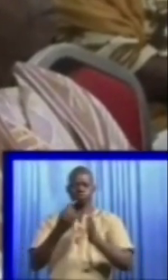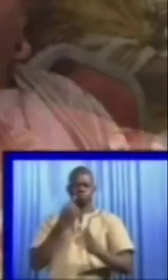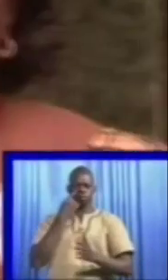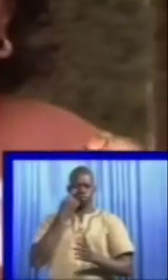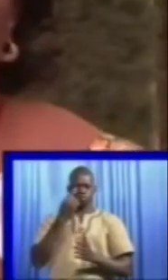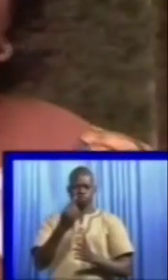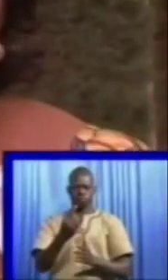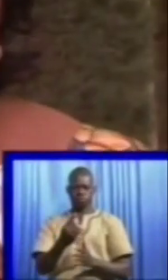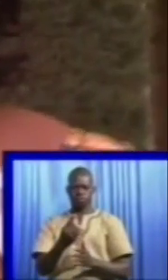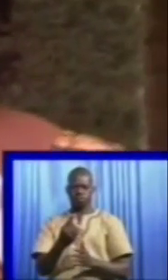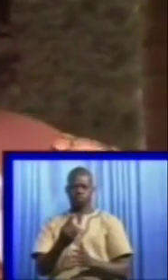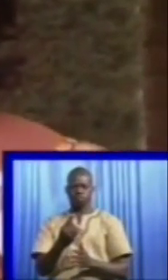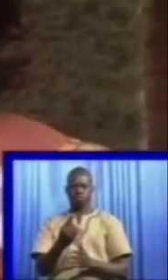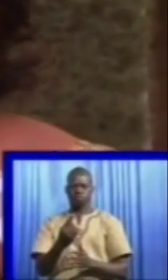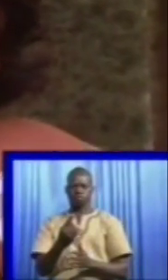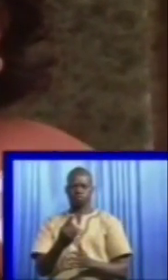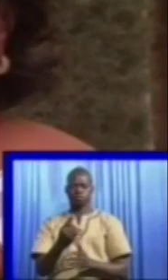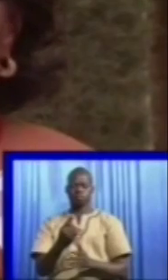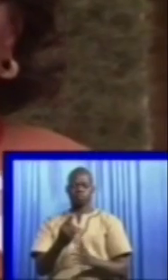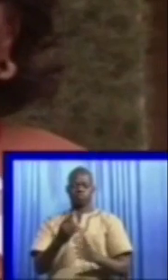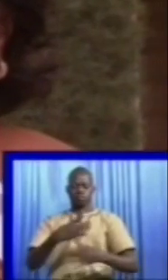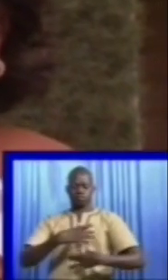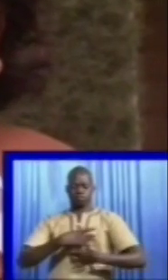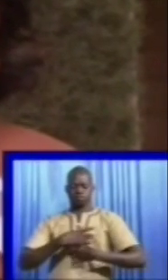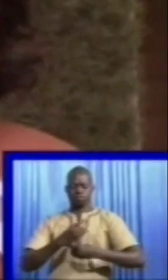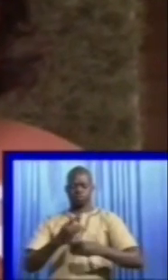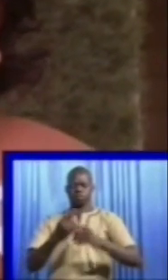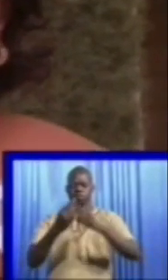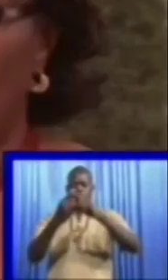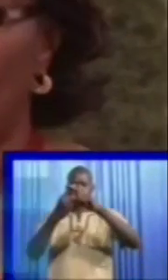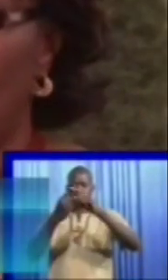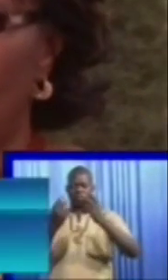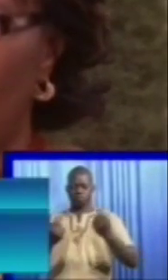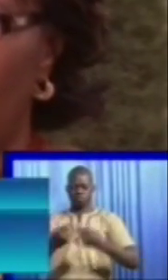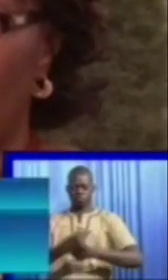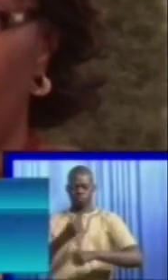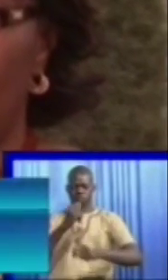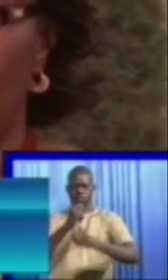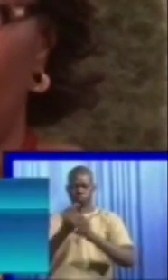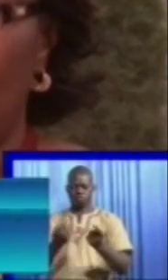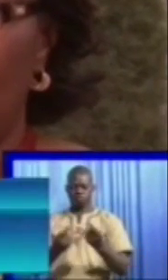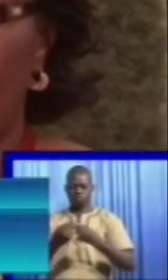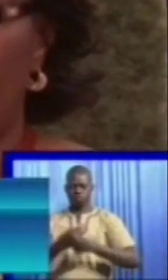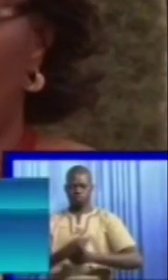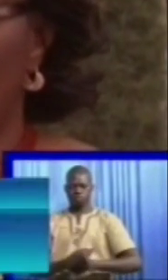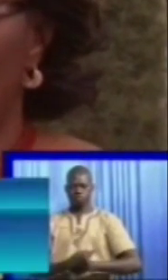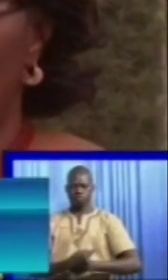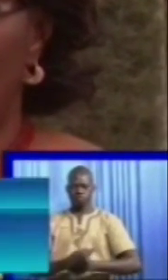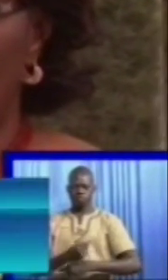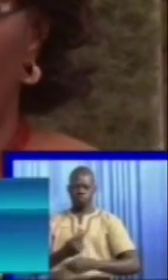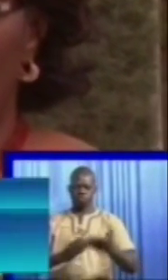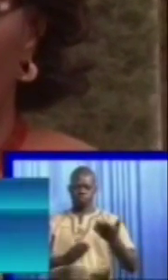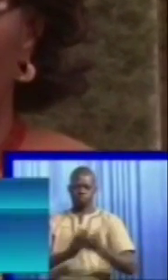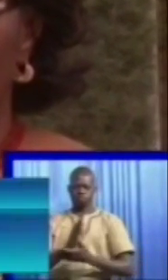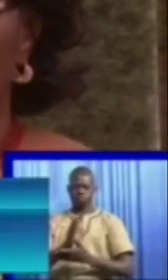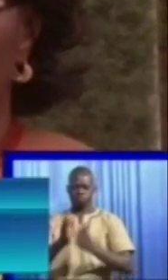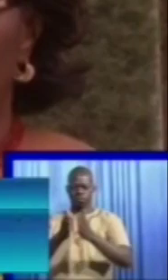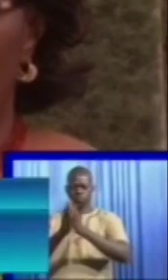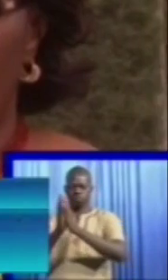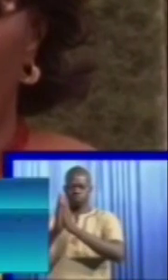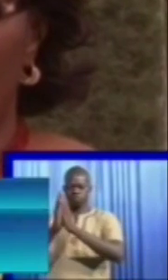dégage. J'apprécie positivement ces 3 jours de travaux et aujourd'hui, travailler avec le médiateur du